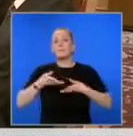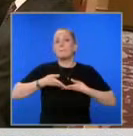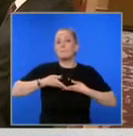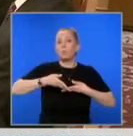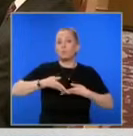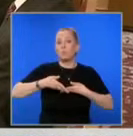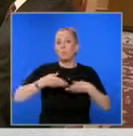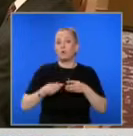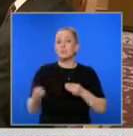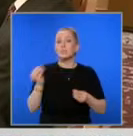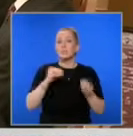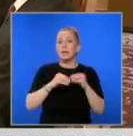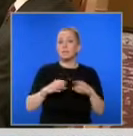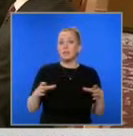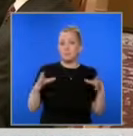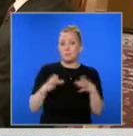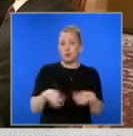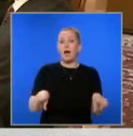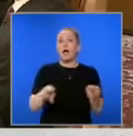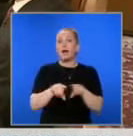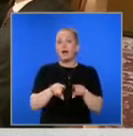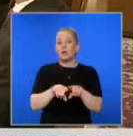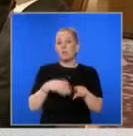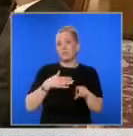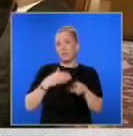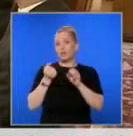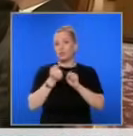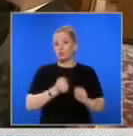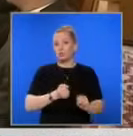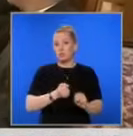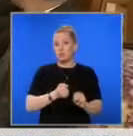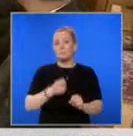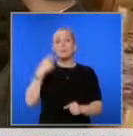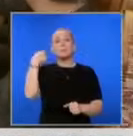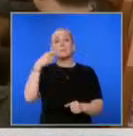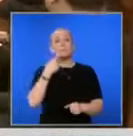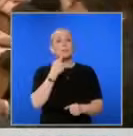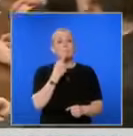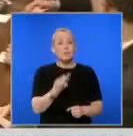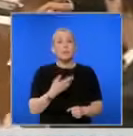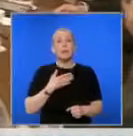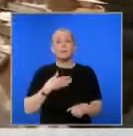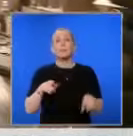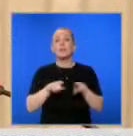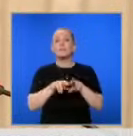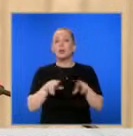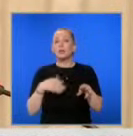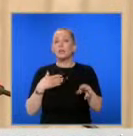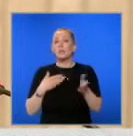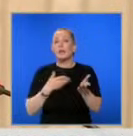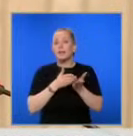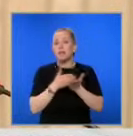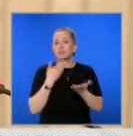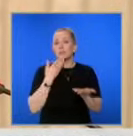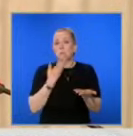подпомогнат съставянето на правителство, както е определено и в нашата конституция. Президентът попита и Има такъв народ, имат ли формула, която